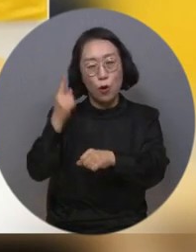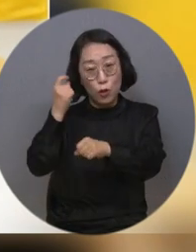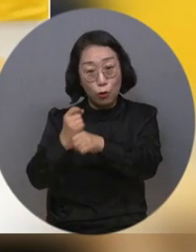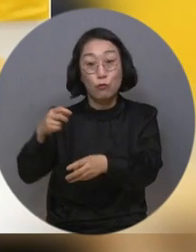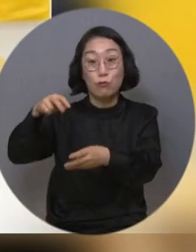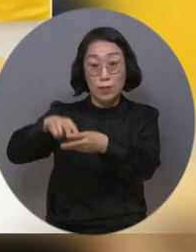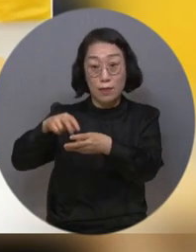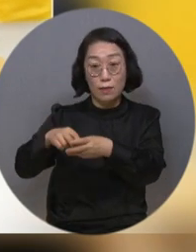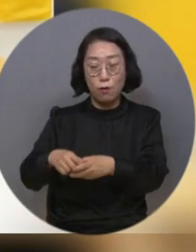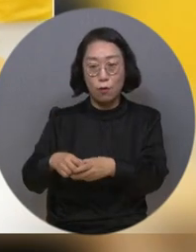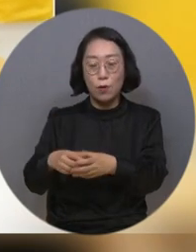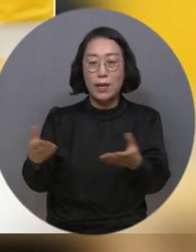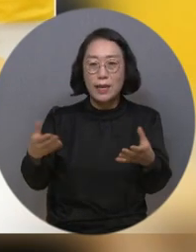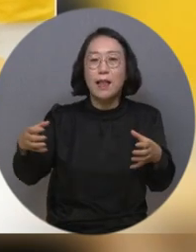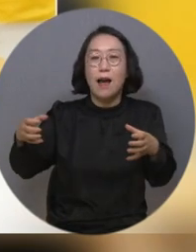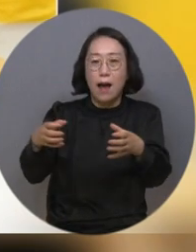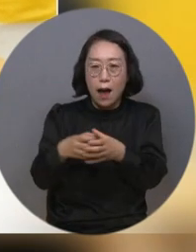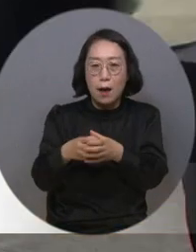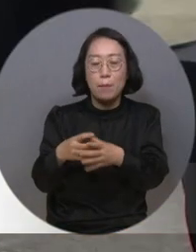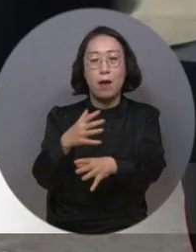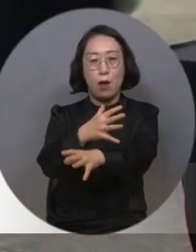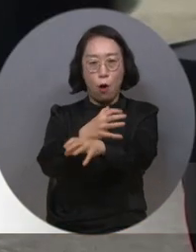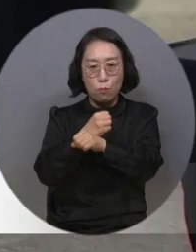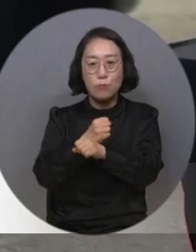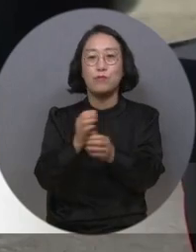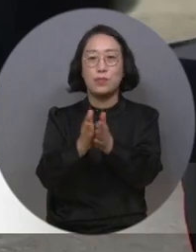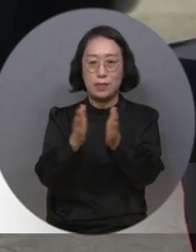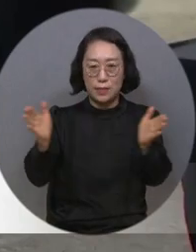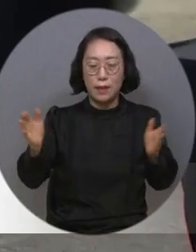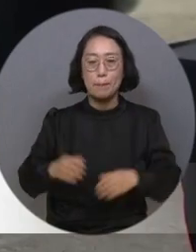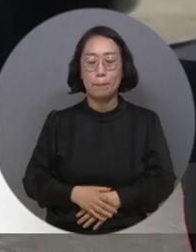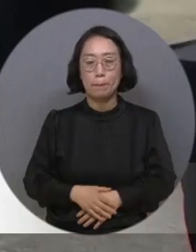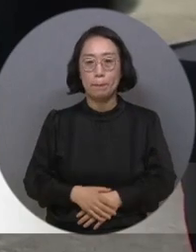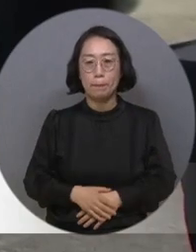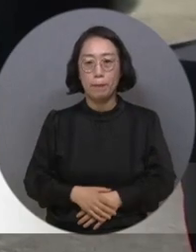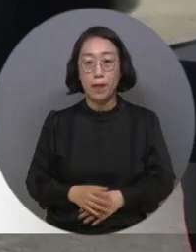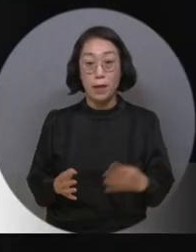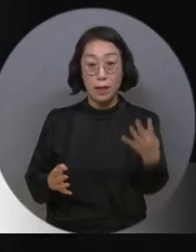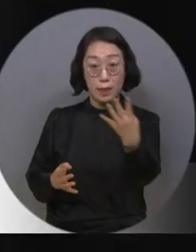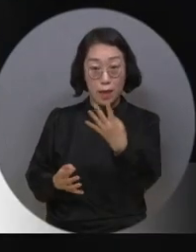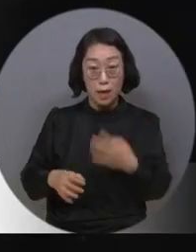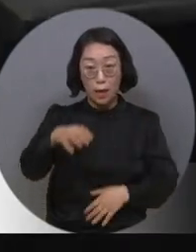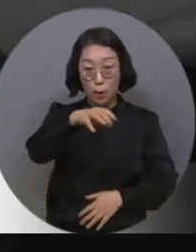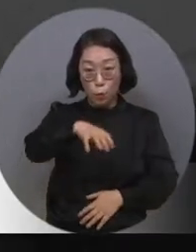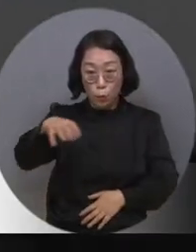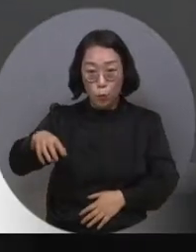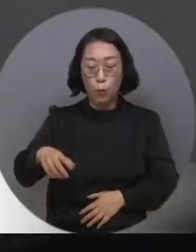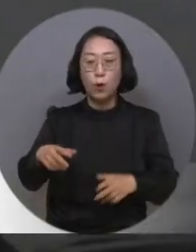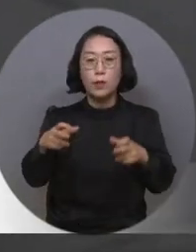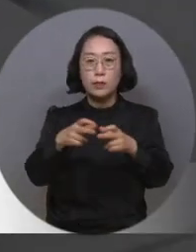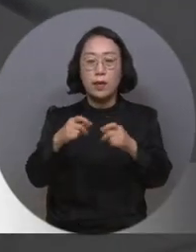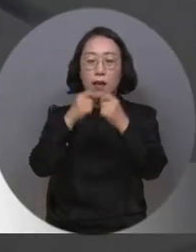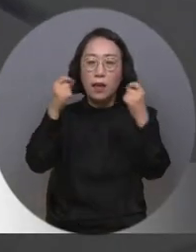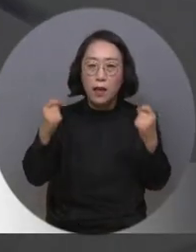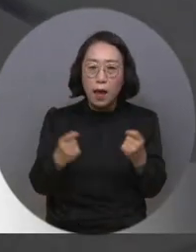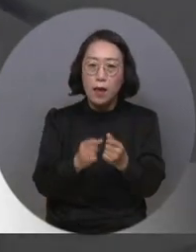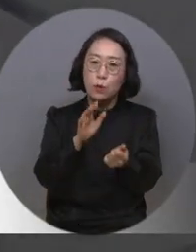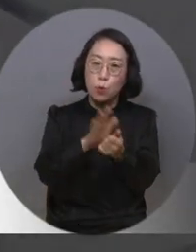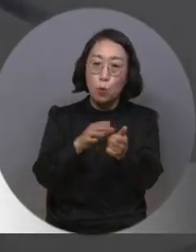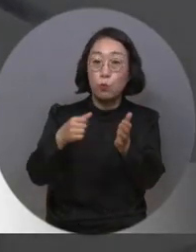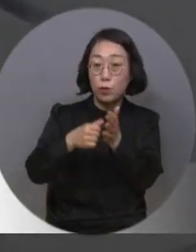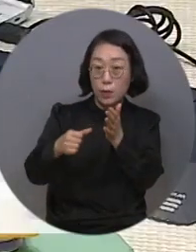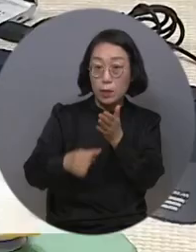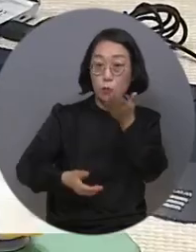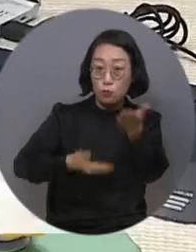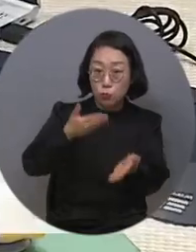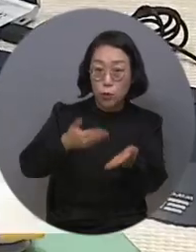연구지원센터와 업무협약을 체결했습니다 이번 협약을 통해 4개 기관은 장애인의 개인 보조기기 지원사업 시행을